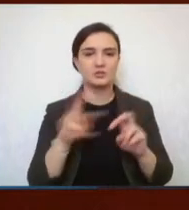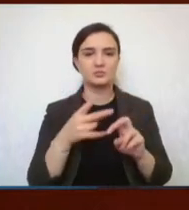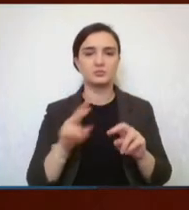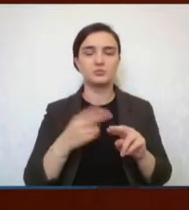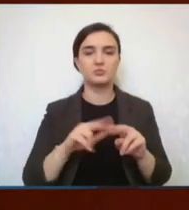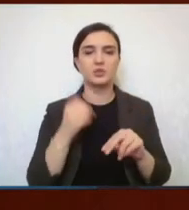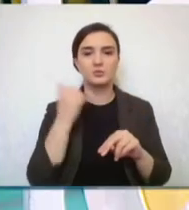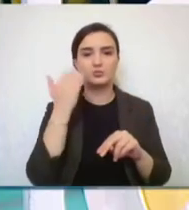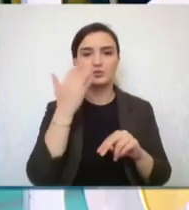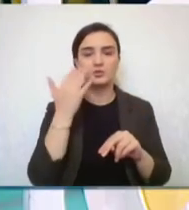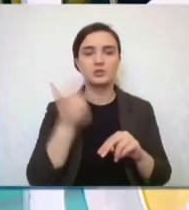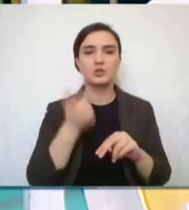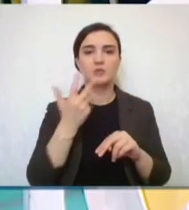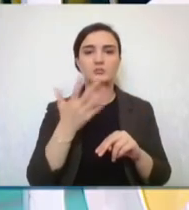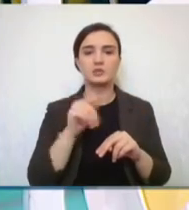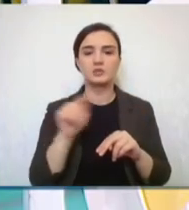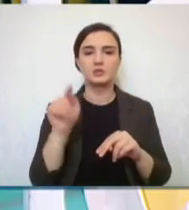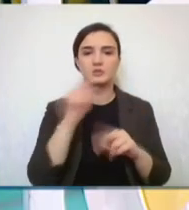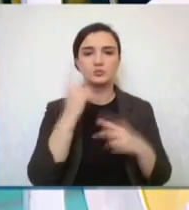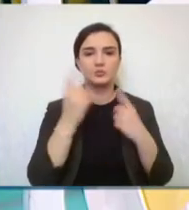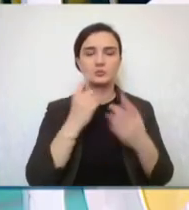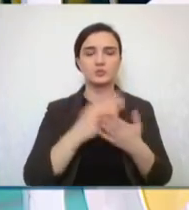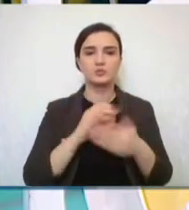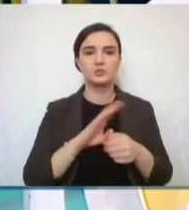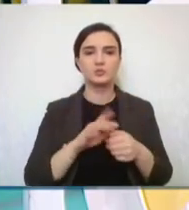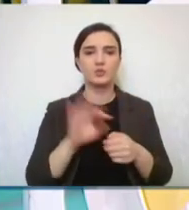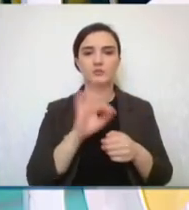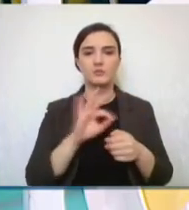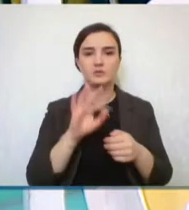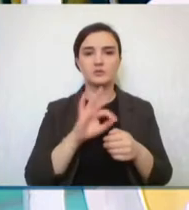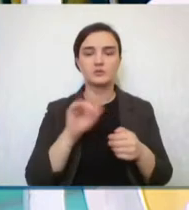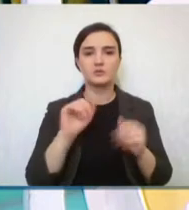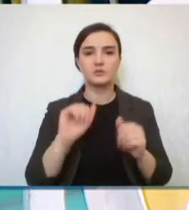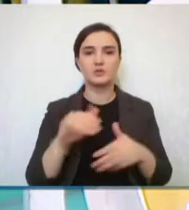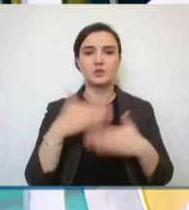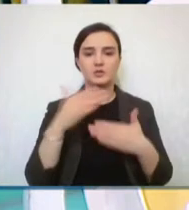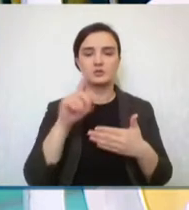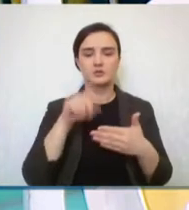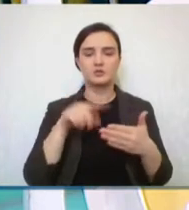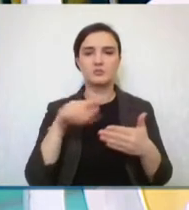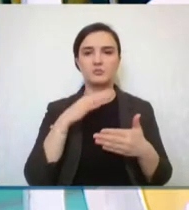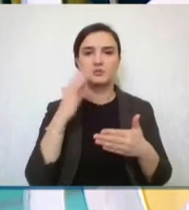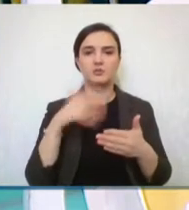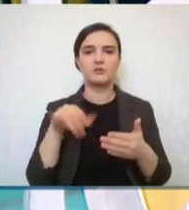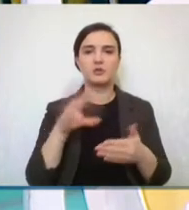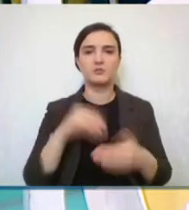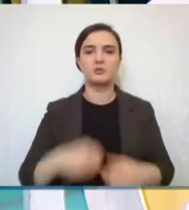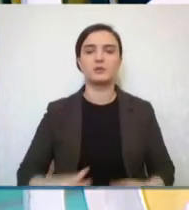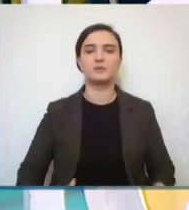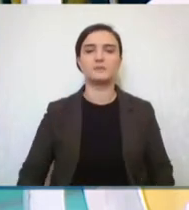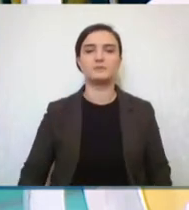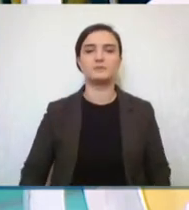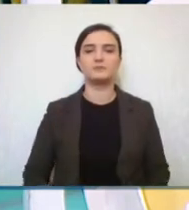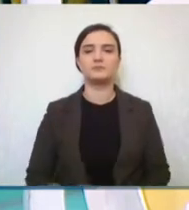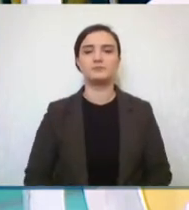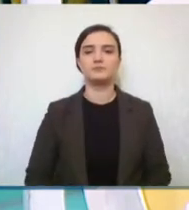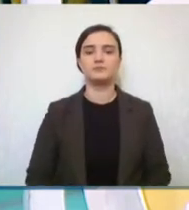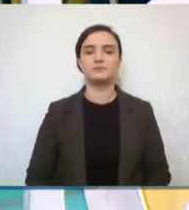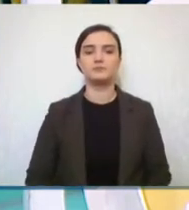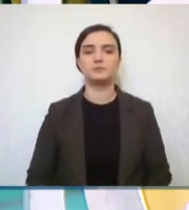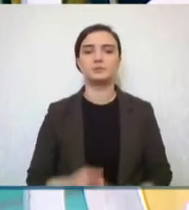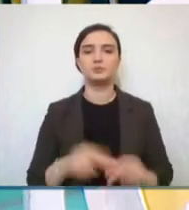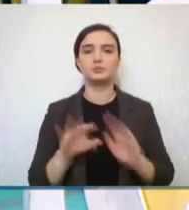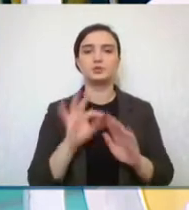რა ქვია, წყაროა. ახლა კოვიდზე რო ჩაუშდე და გახსნა, ნუ რამდენი წყარო იქნება, ხო? ყველაფერი. არის ამაზე ორიენტირება. ამიტომ შეარჩიე შენთვის, რა